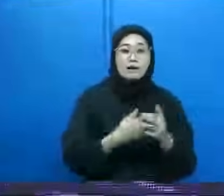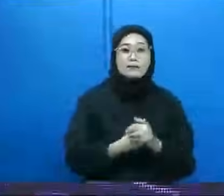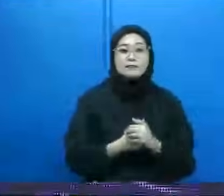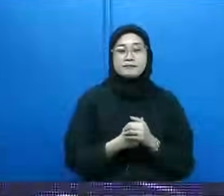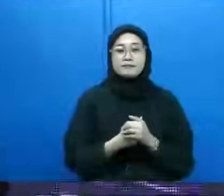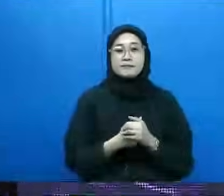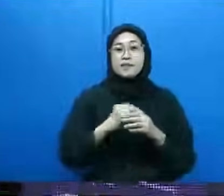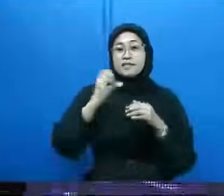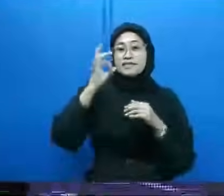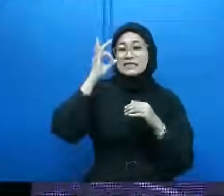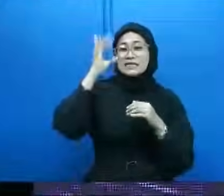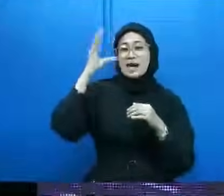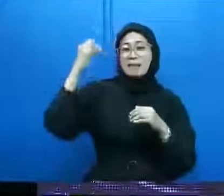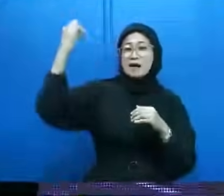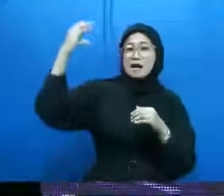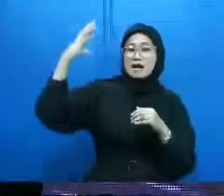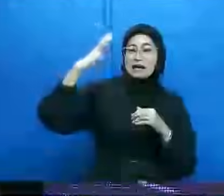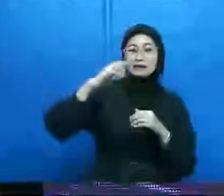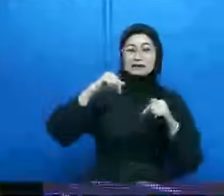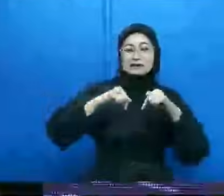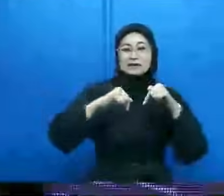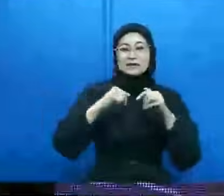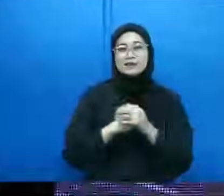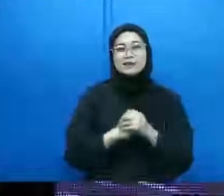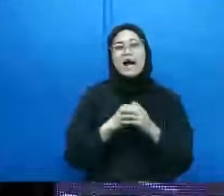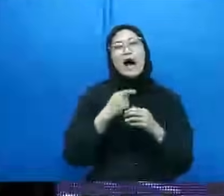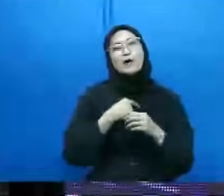siang yang sangat panas ini, saya tuh berharap, ya Allah, kalau ada anggur,